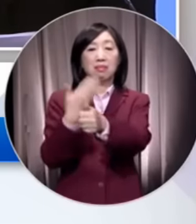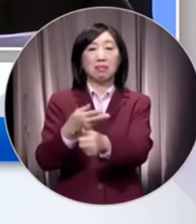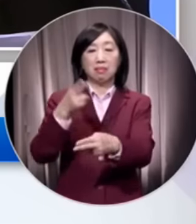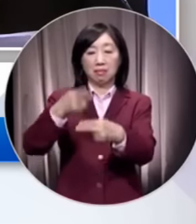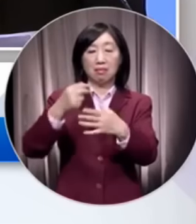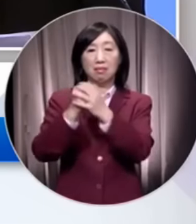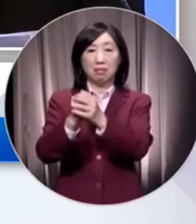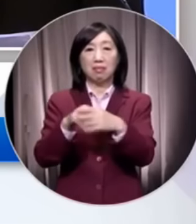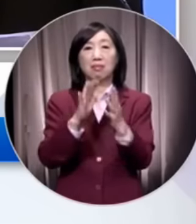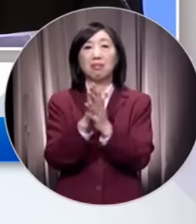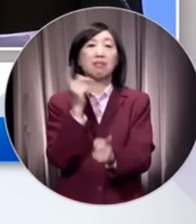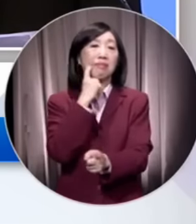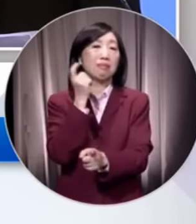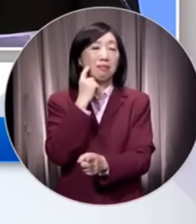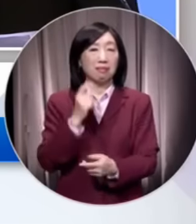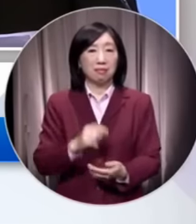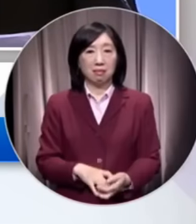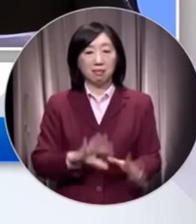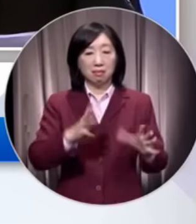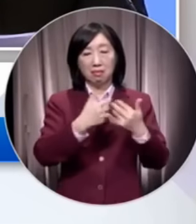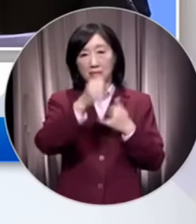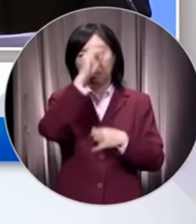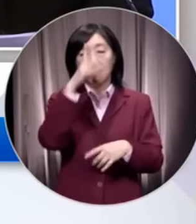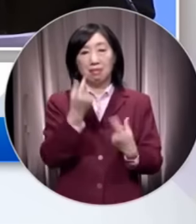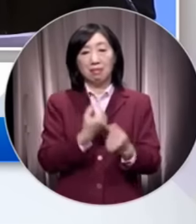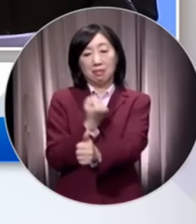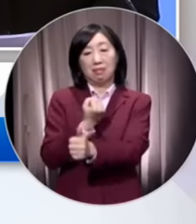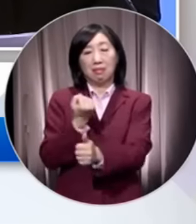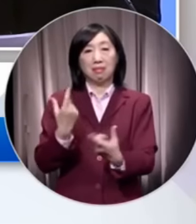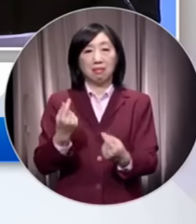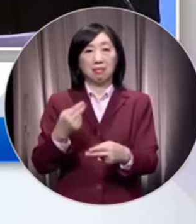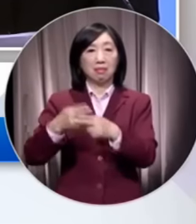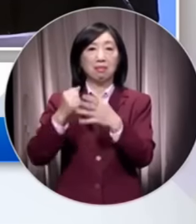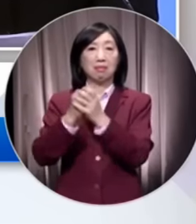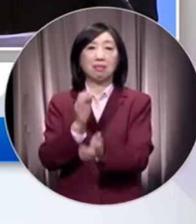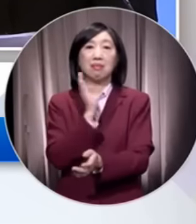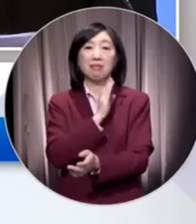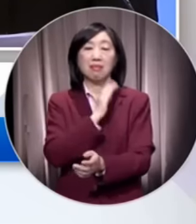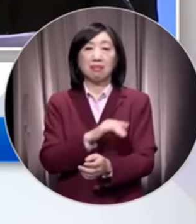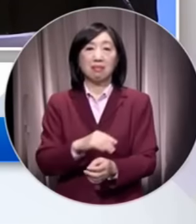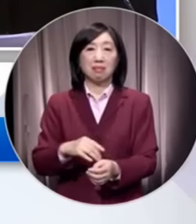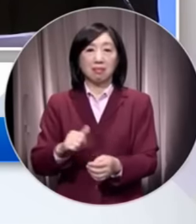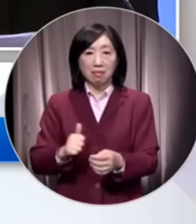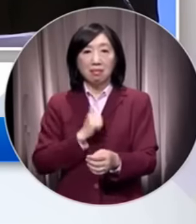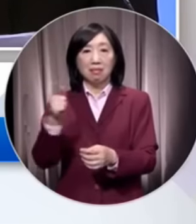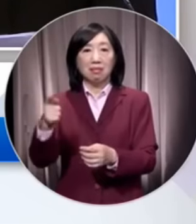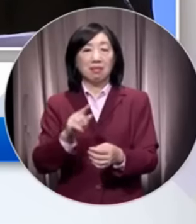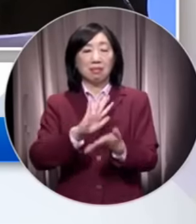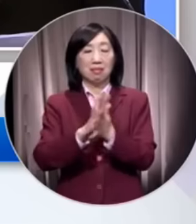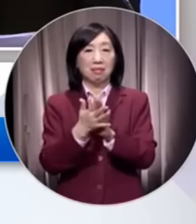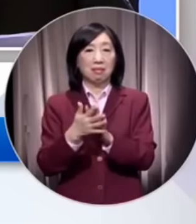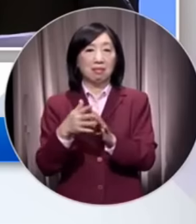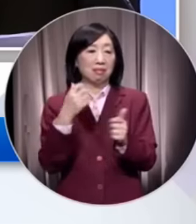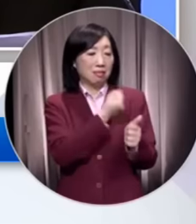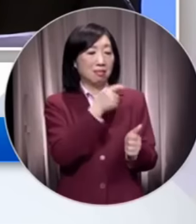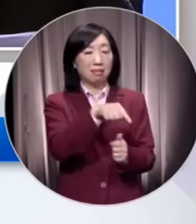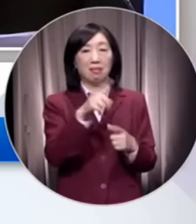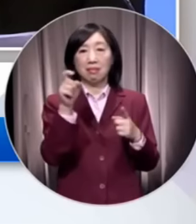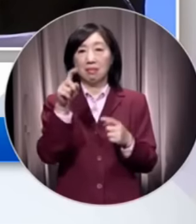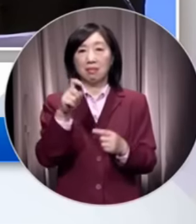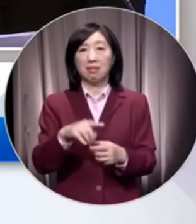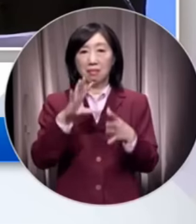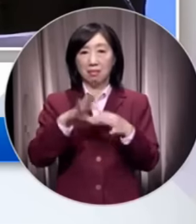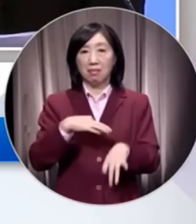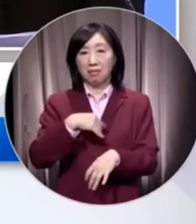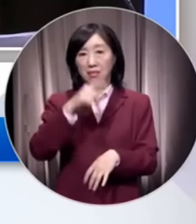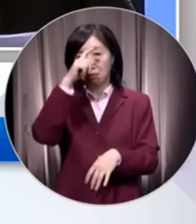只是做做样子，国民党仍然有控制权，信托没有办法成为党营事业的遮羞布。所以我们主